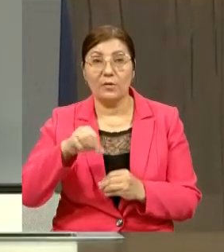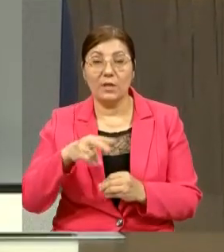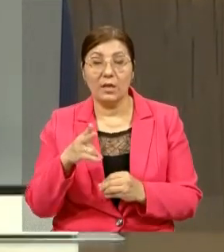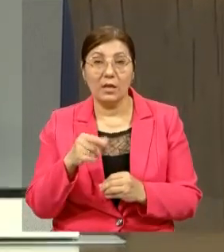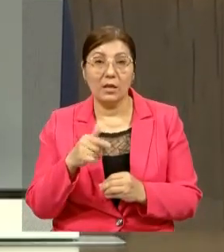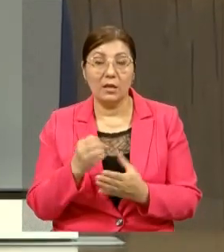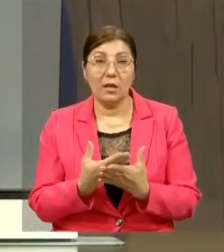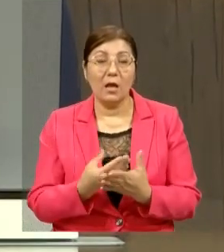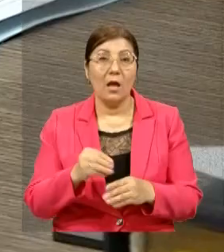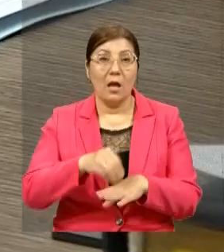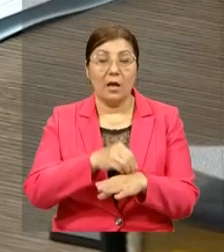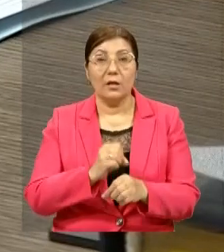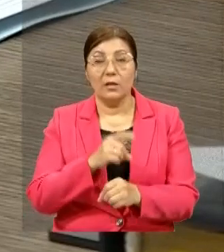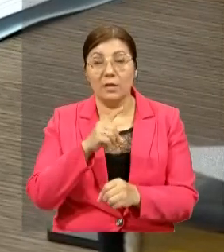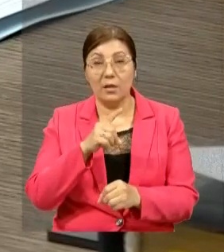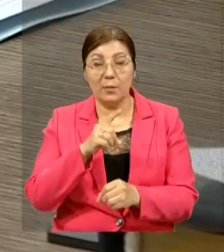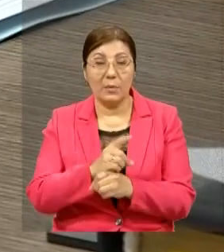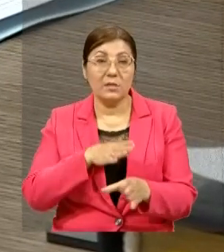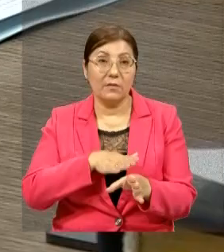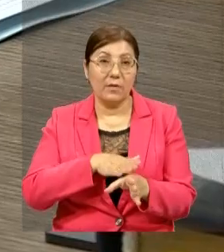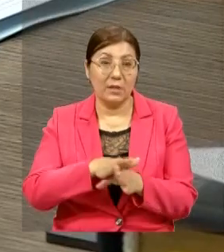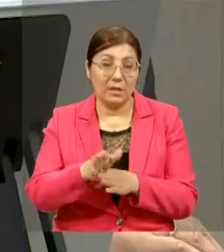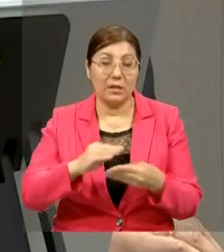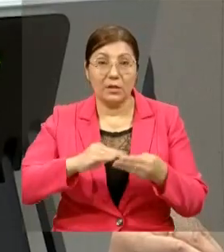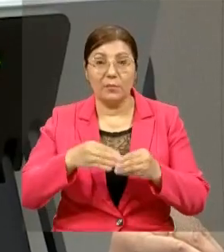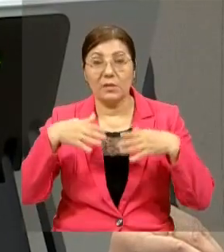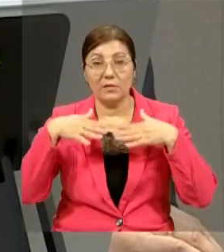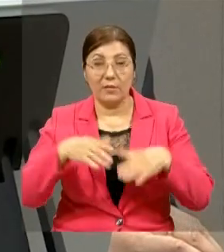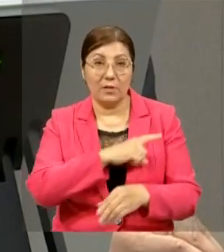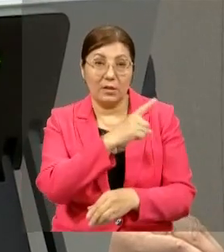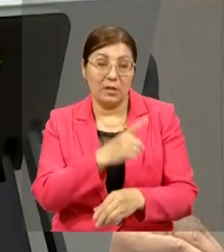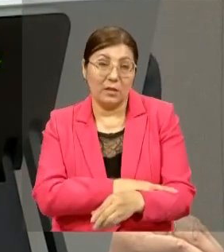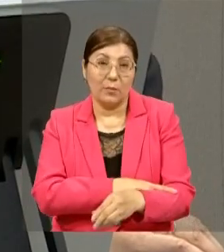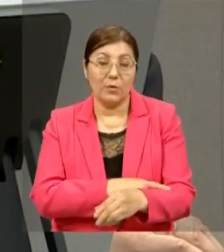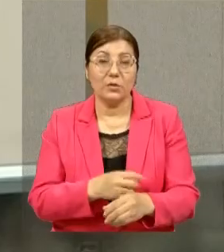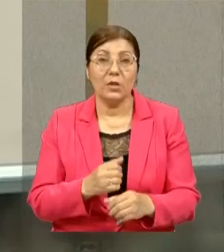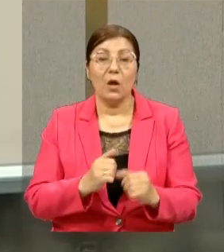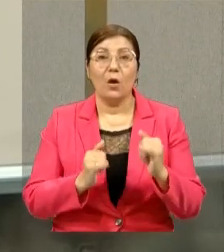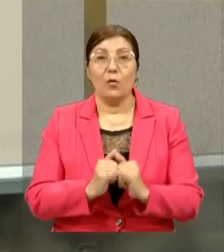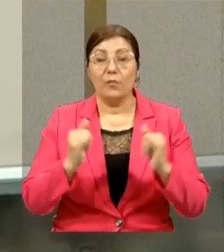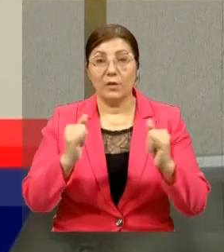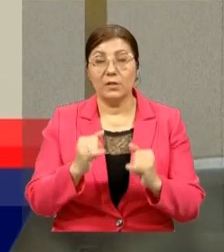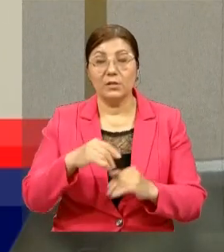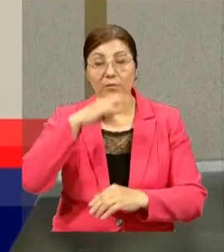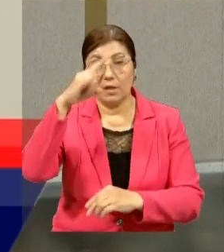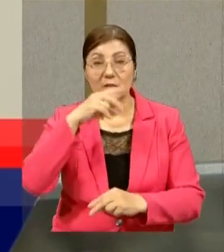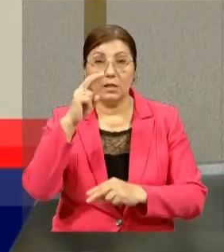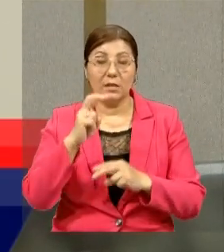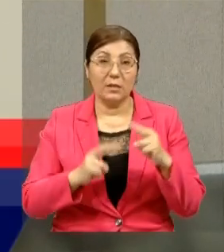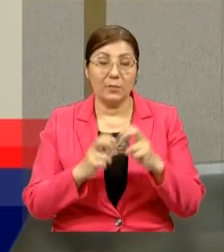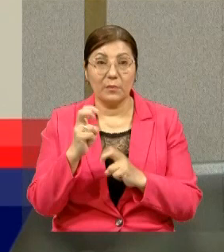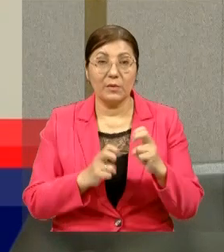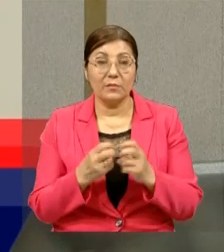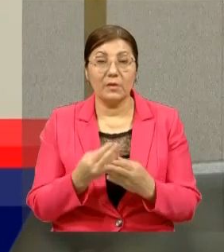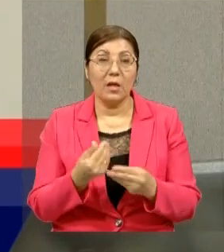су исти в Регин и усилить работу по увеличению мощности отечественных предприятий инвестиции